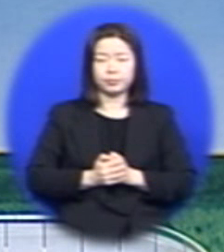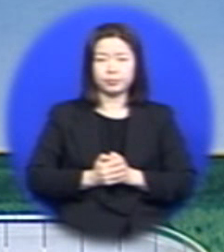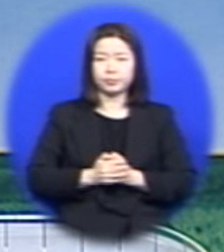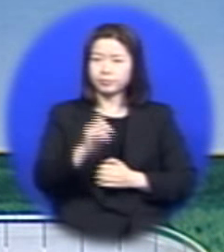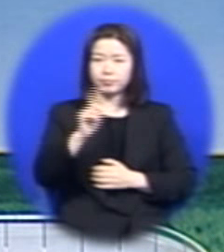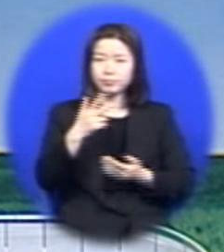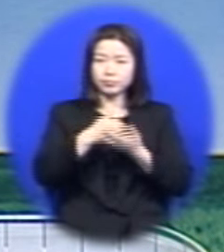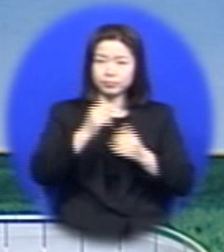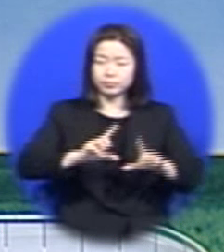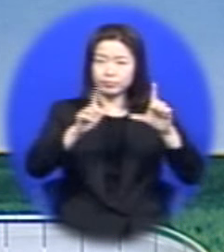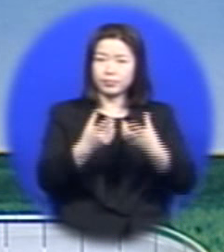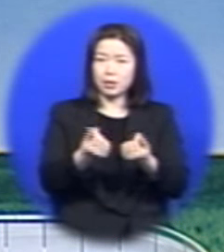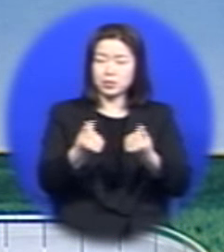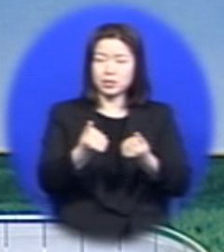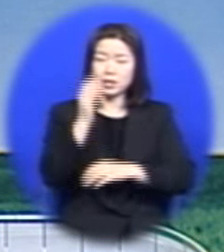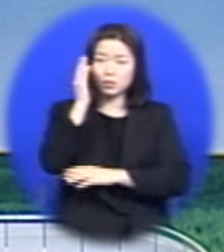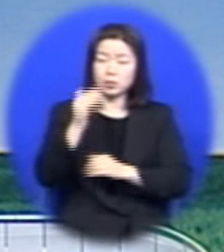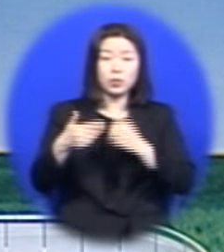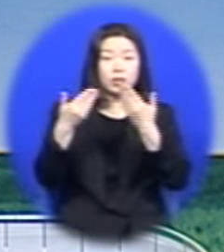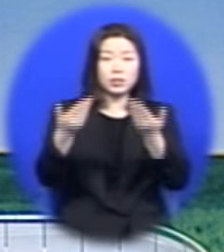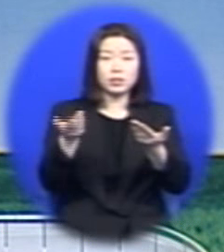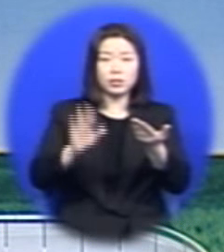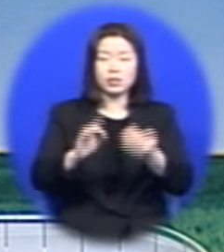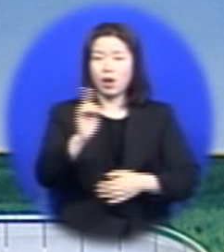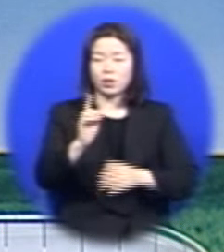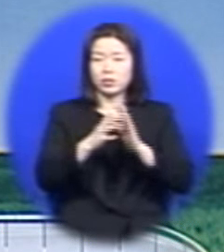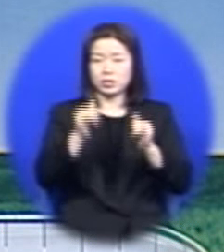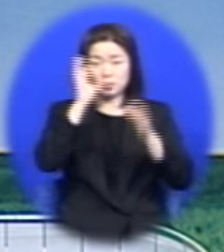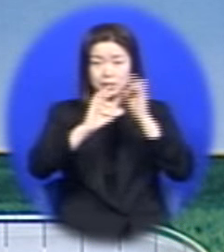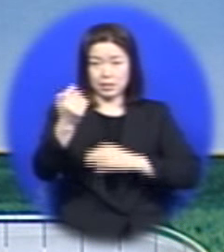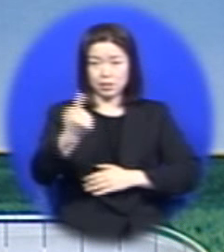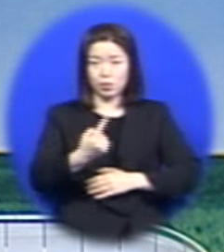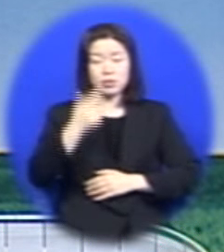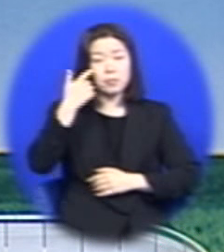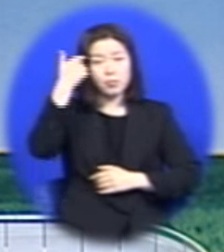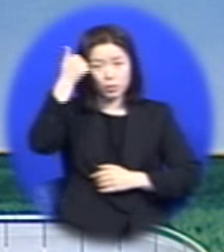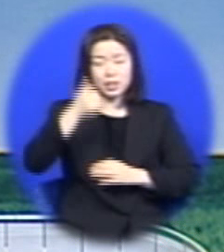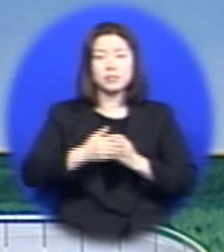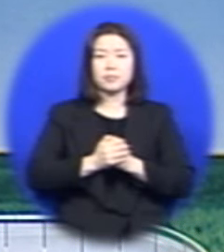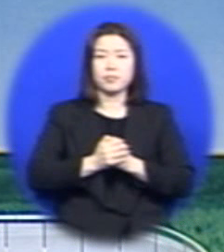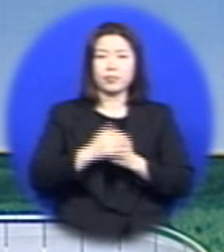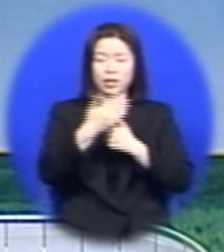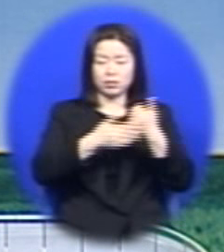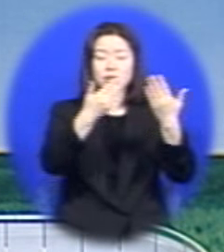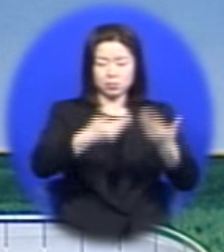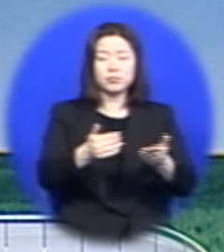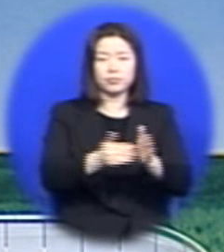어느 주일에 그런 비슷한 설교를 했더니 어떤 분이 저에게 찾아오셔서 목사님, 은혜